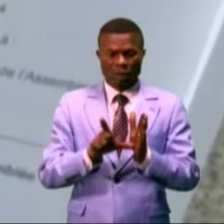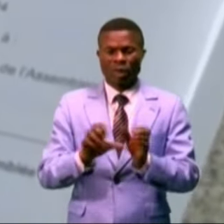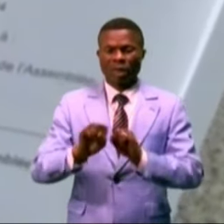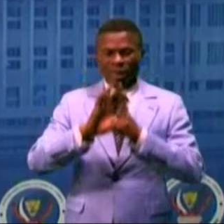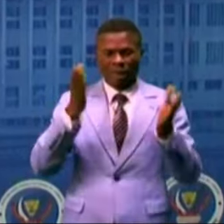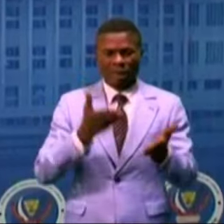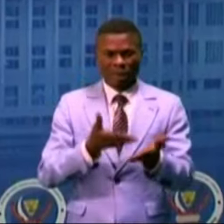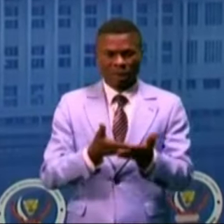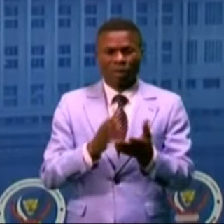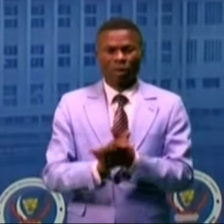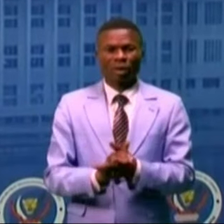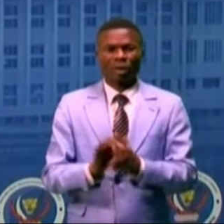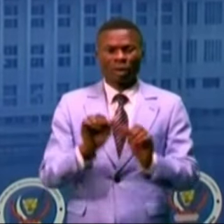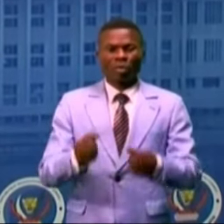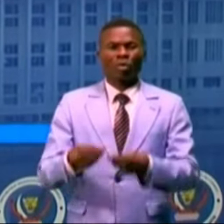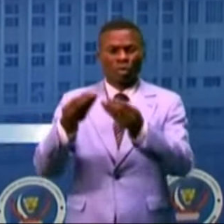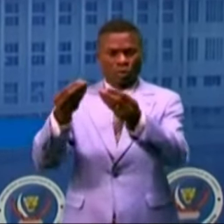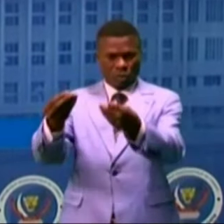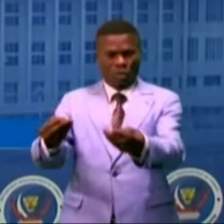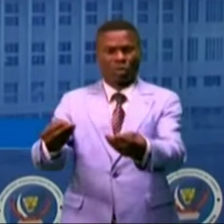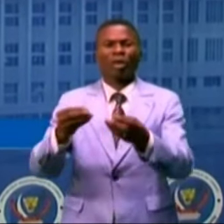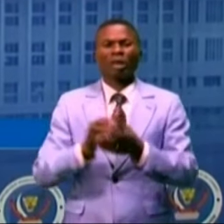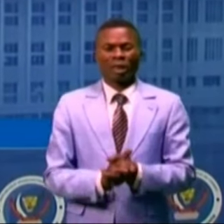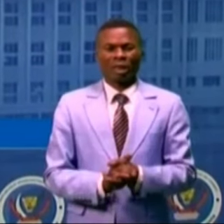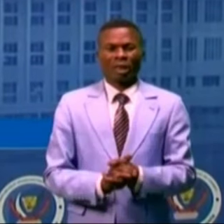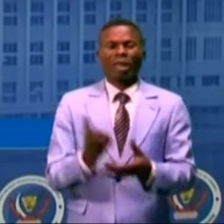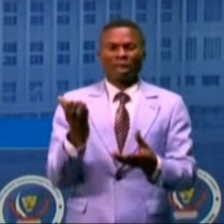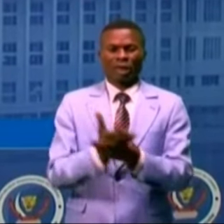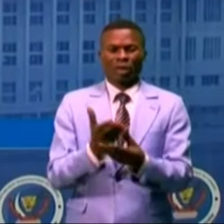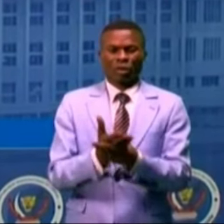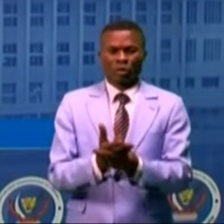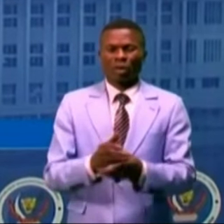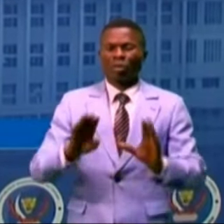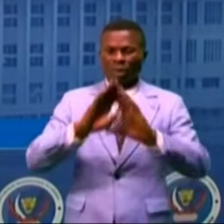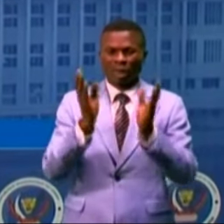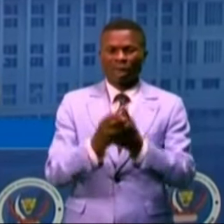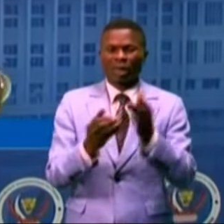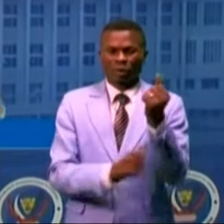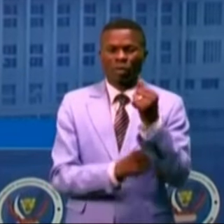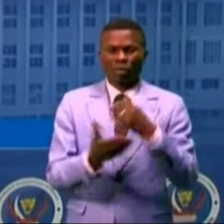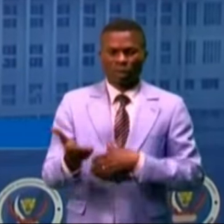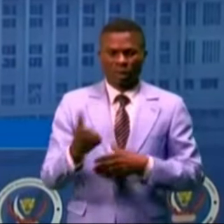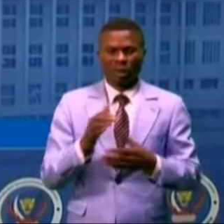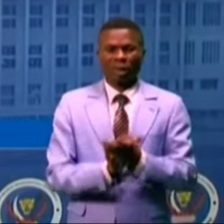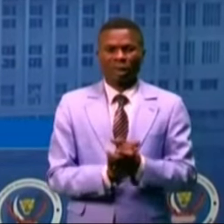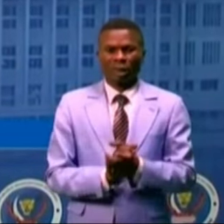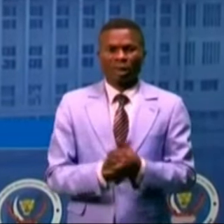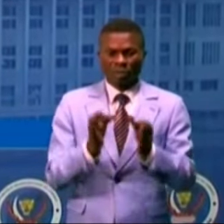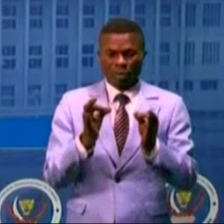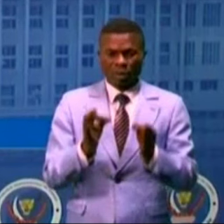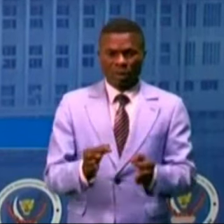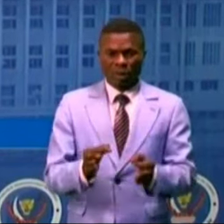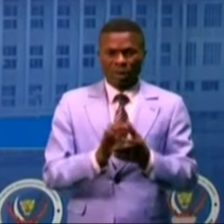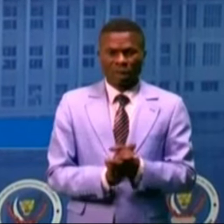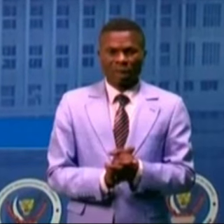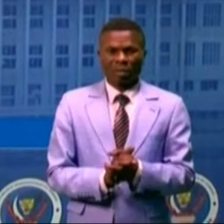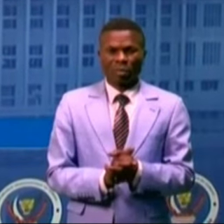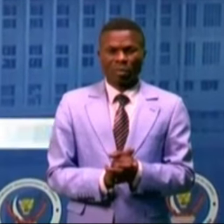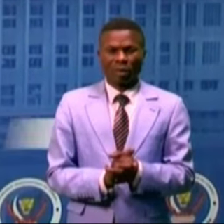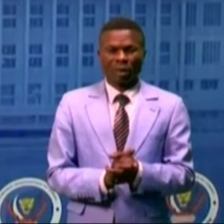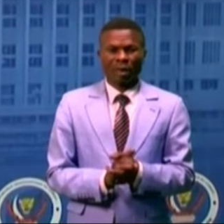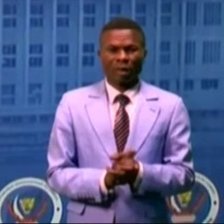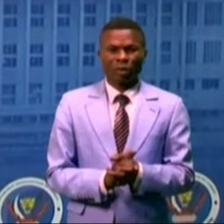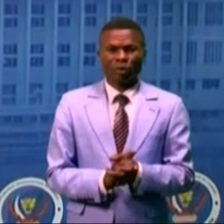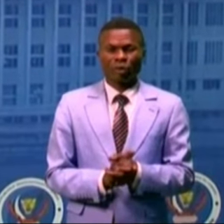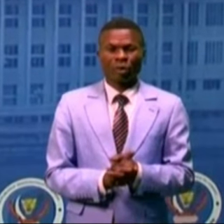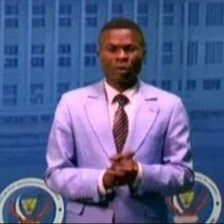là-dessus. On peut déposer notre question écrite orale à tout moment. Raison pour laquelle nous venons de déposer. Je suis sûr et